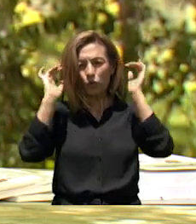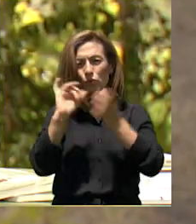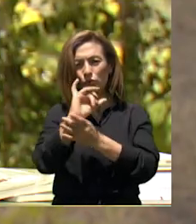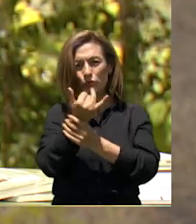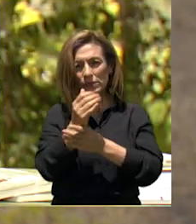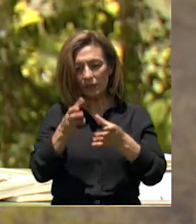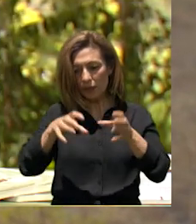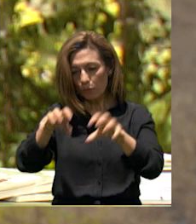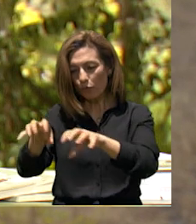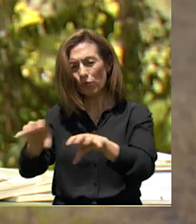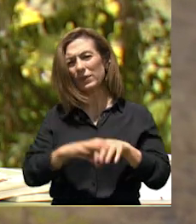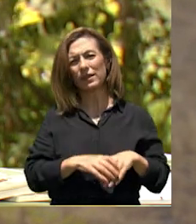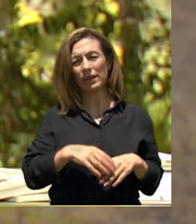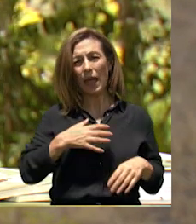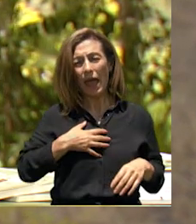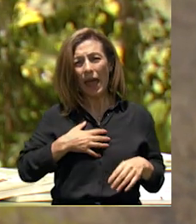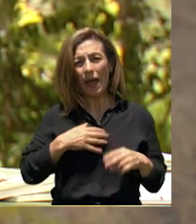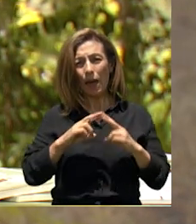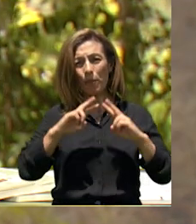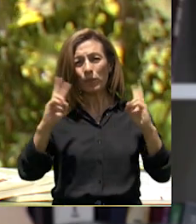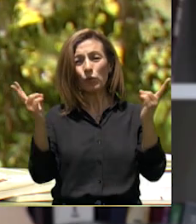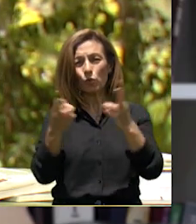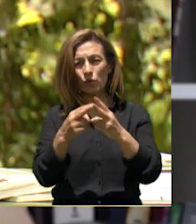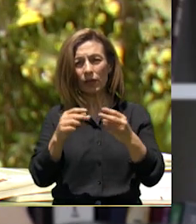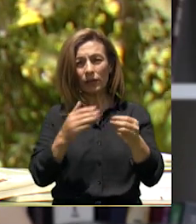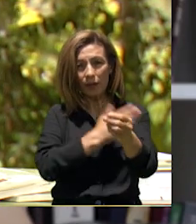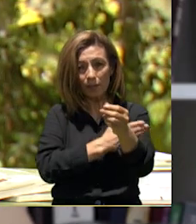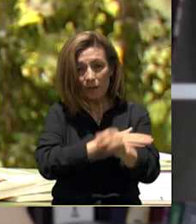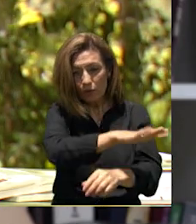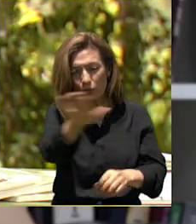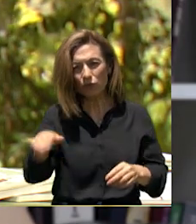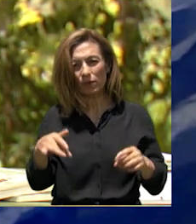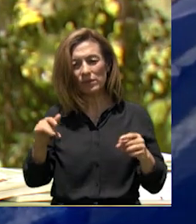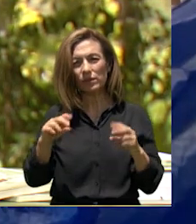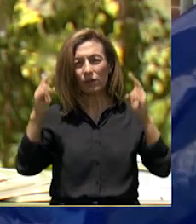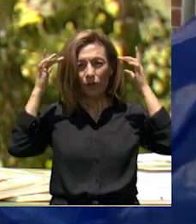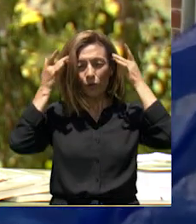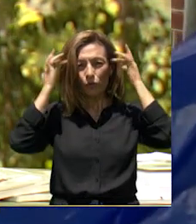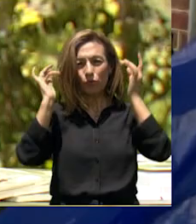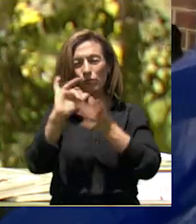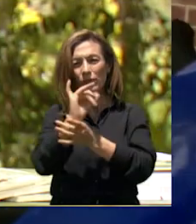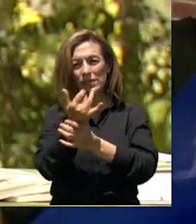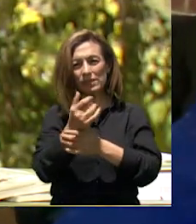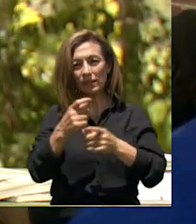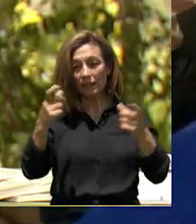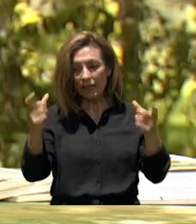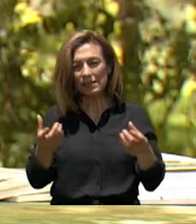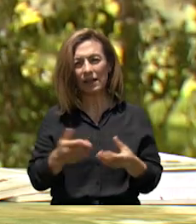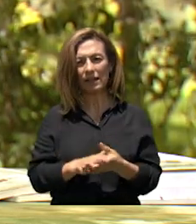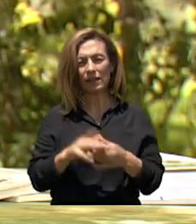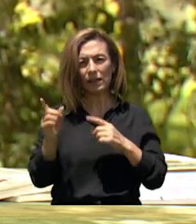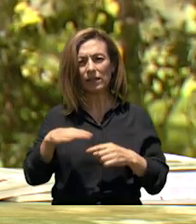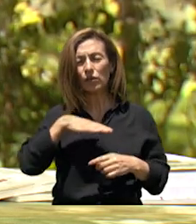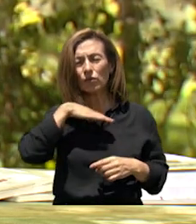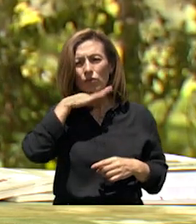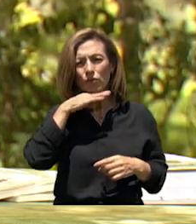kulaklarımızda hem ülkemizin hem de dünyanın kültür varlıkları ve sanat eserleri hakkında dolu